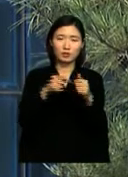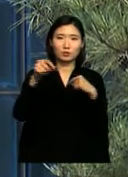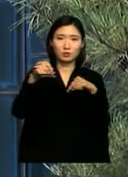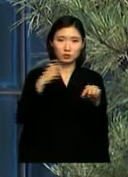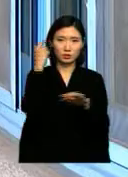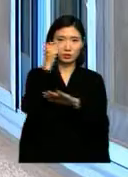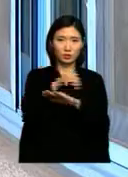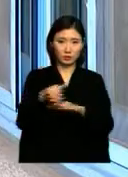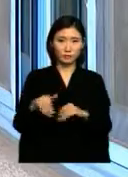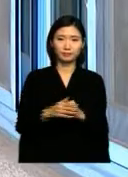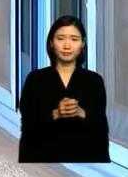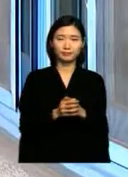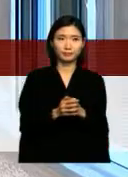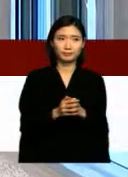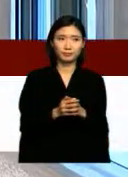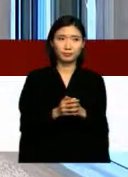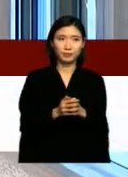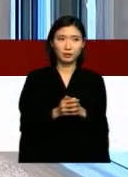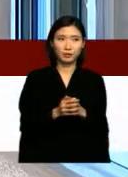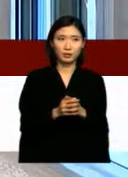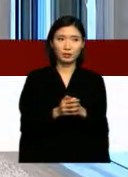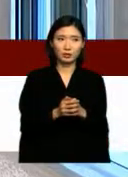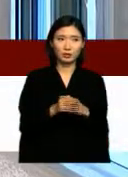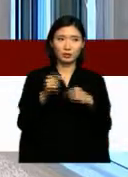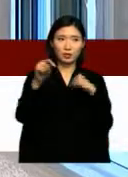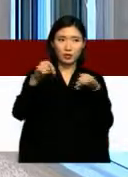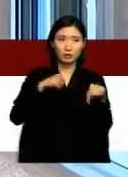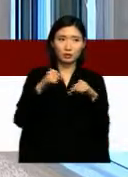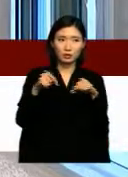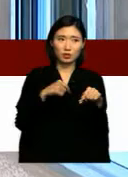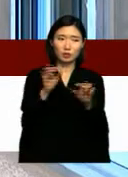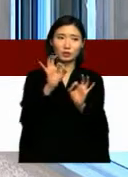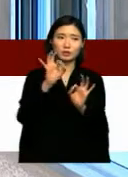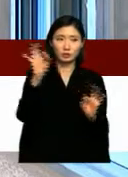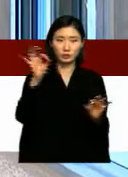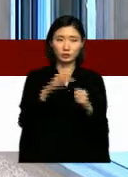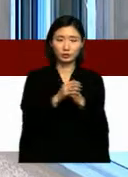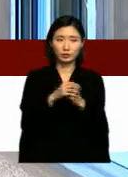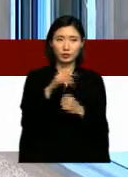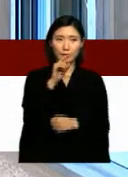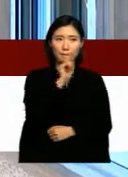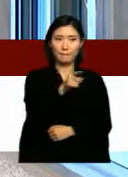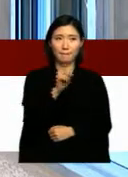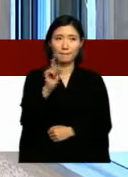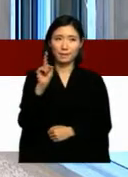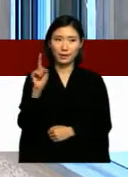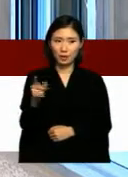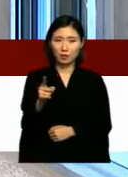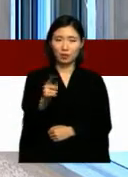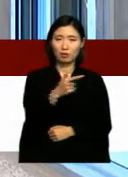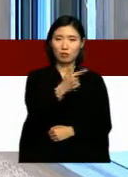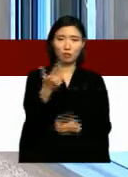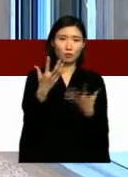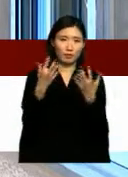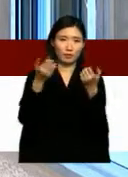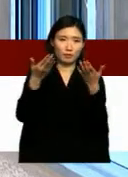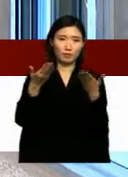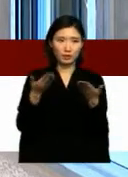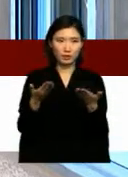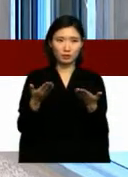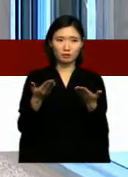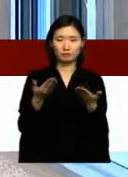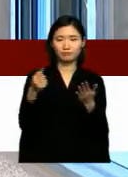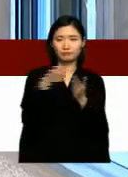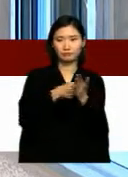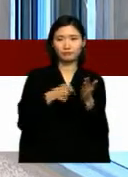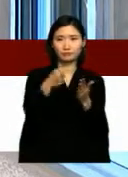예정입니다. 나름대로는 뭐 행정상의 조금 미스라든가 그런 것들로 지적을 너무 많이 받은 게